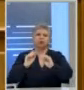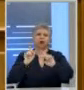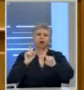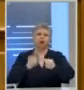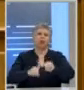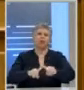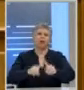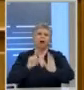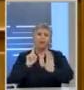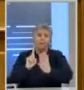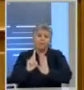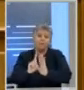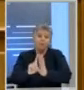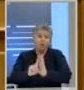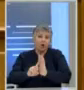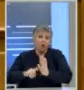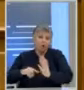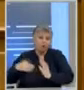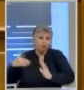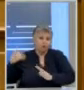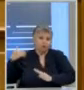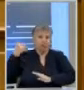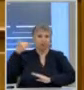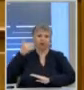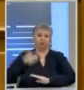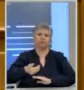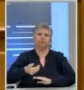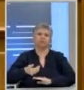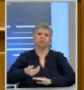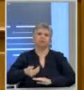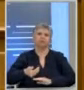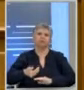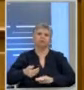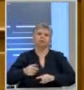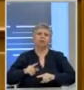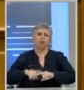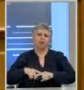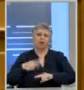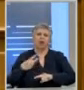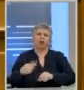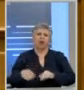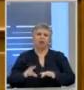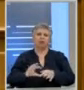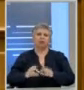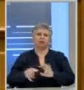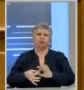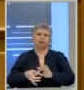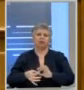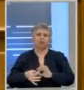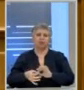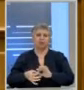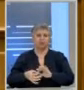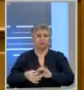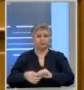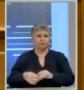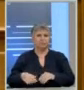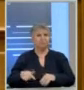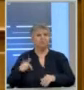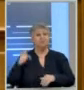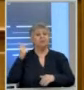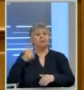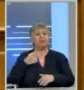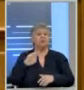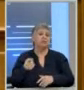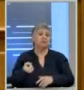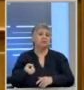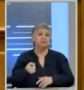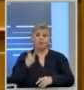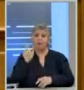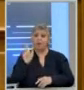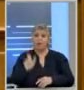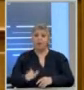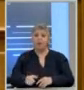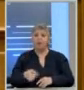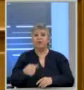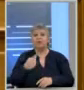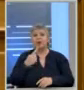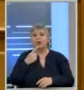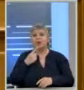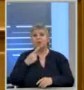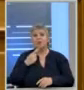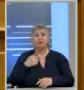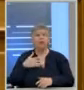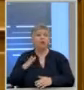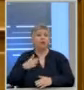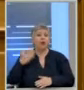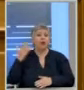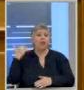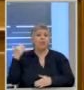ιστορία. Τρίτον, υποσχεθήκατε να τελειώνετε με το παλιό και τη